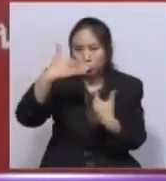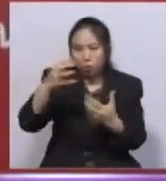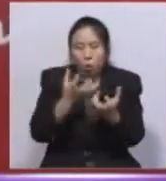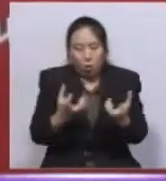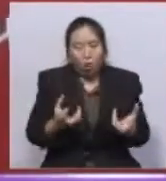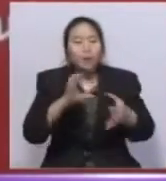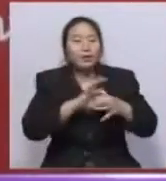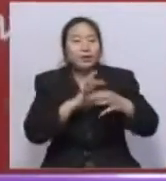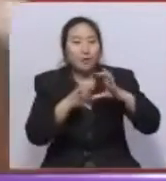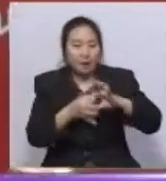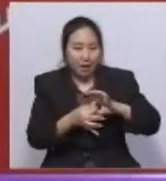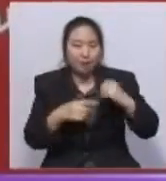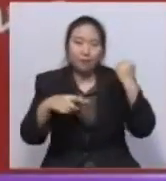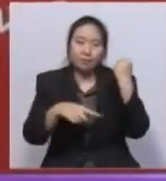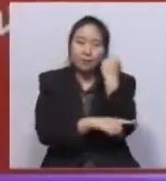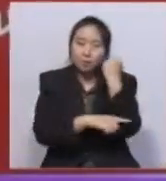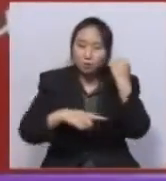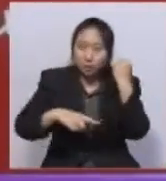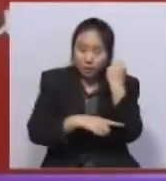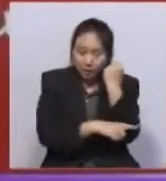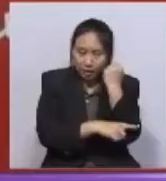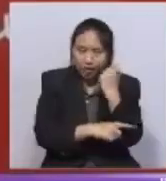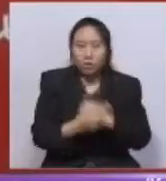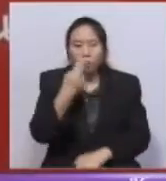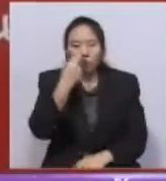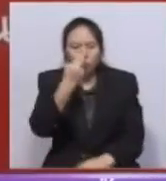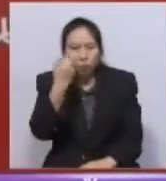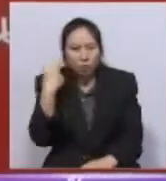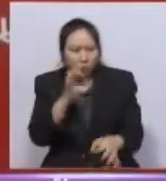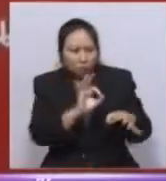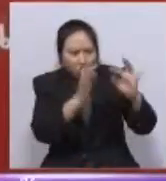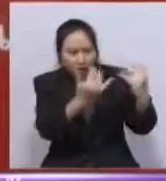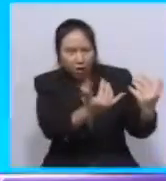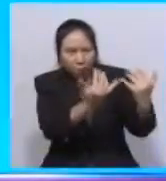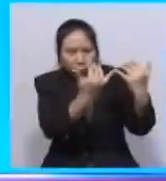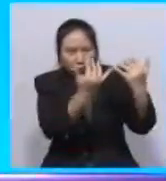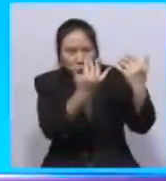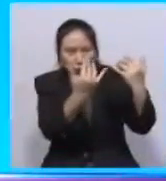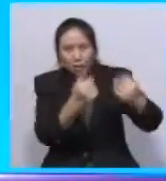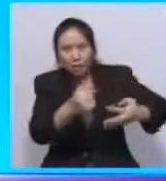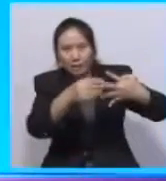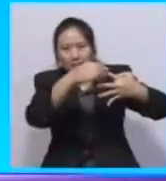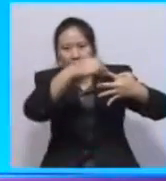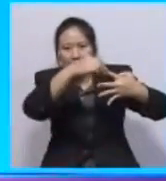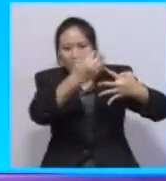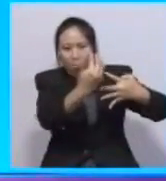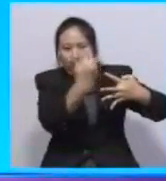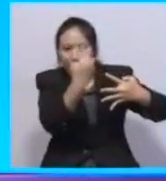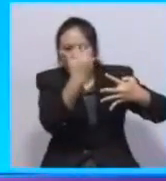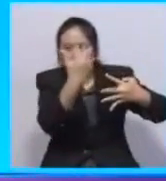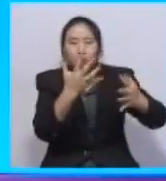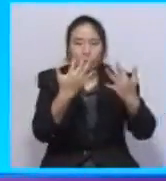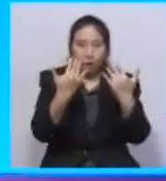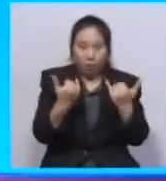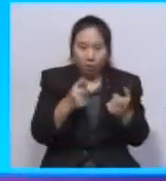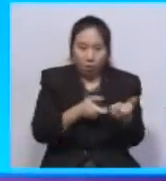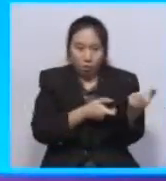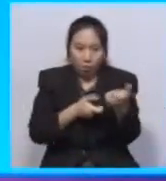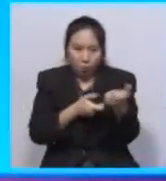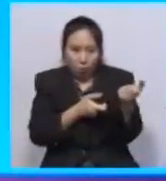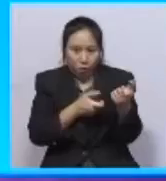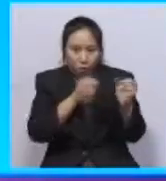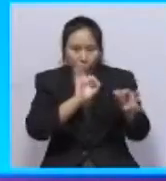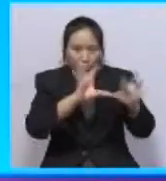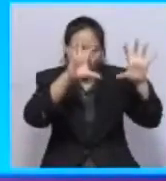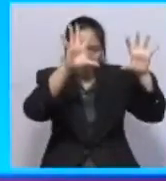ปกรณ์กีฬาและเครื่องดนตรีค่ะพบว่ามีแสงเพลิงจำนวนมากเลยที่บริเวณชั้น4ขณะนี้เจ้าหน้าที่สามารถควบคุมเพลิ